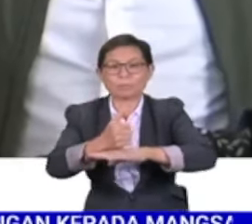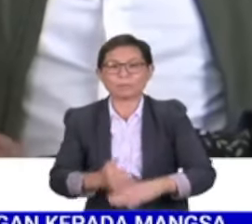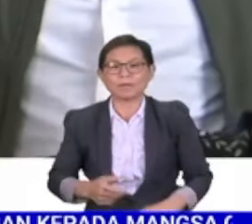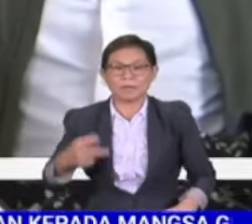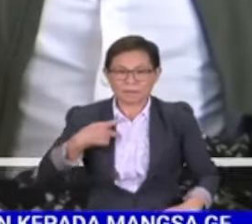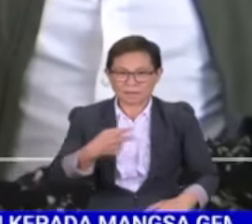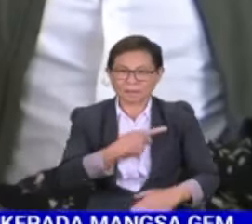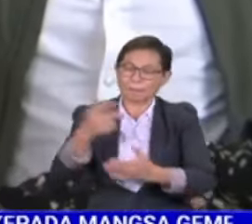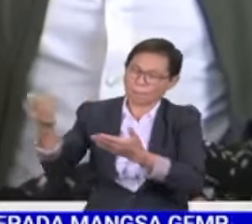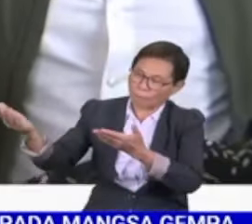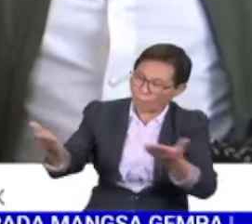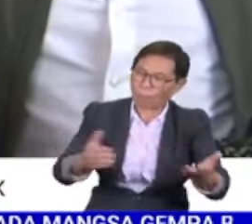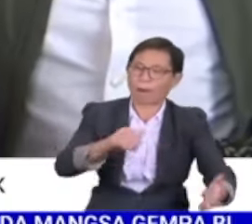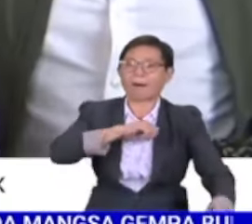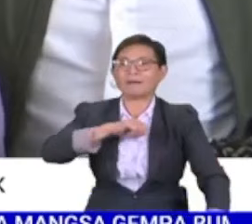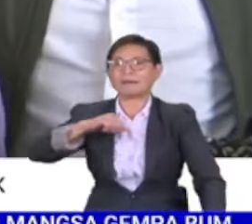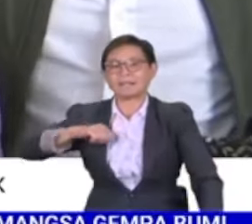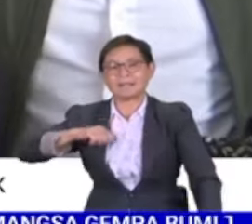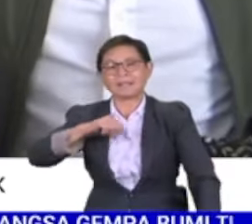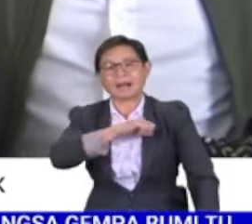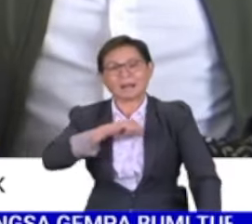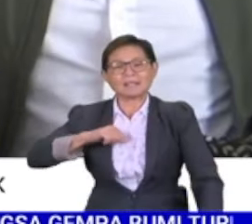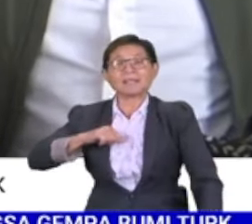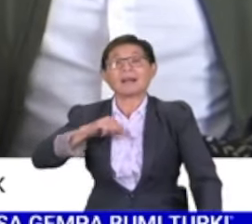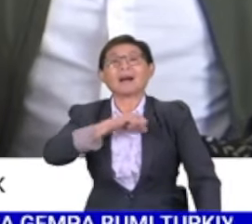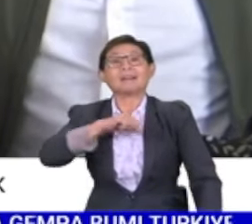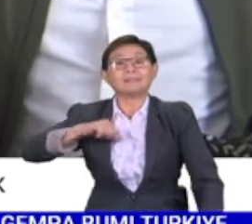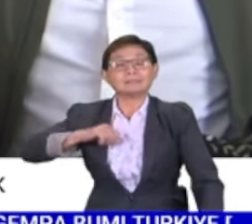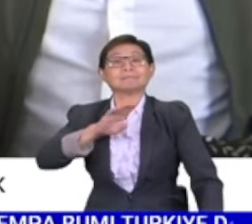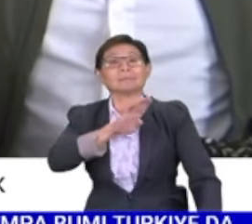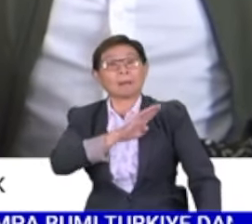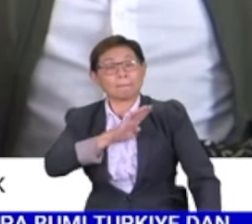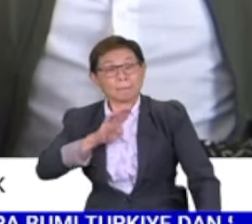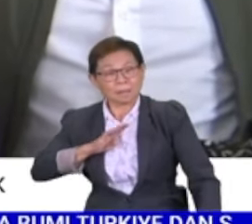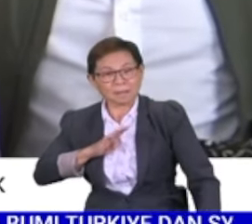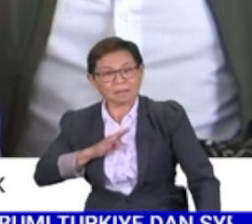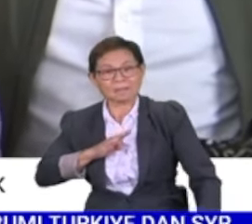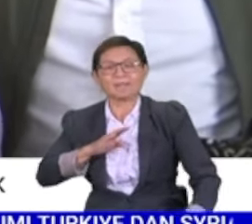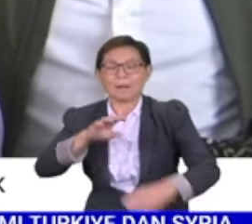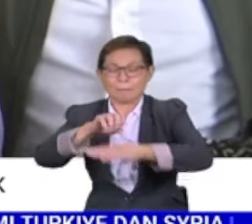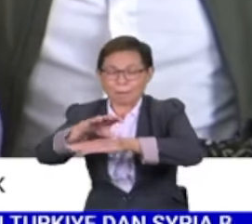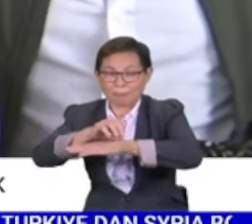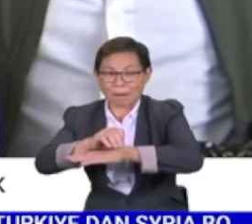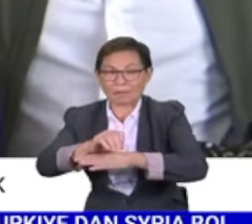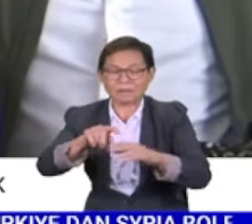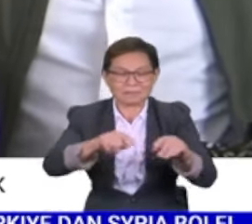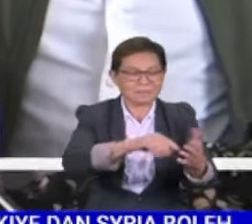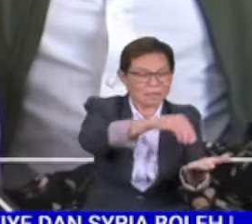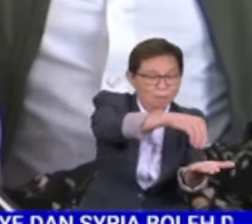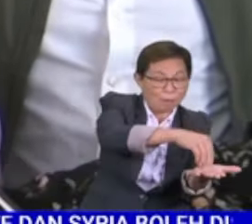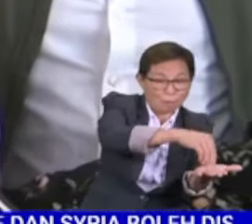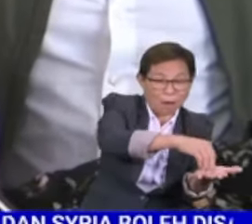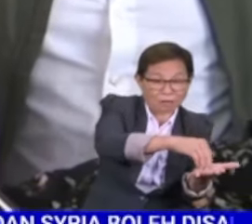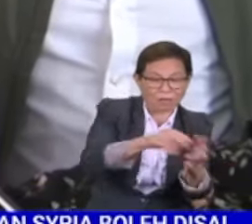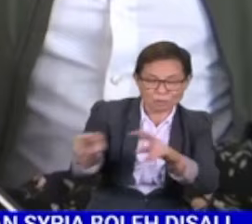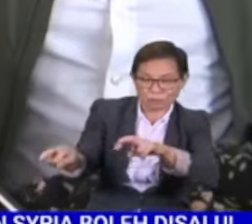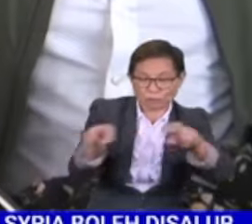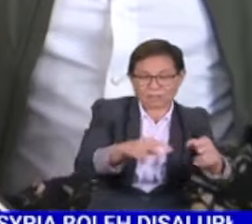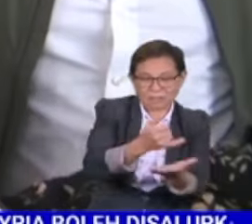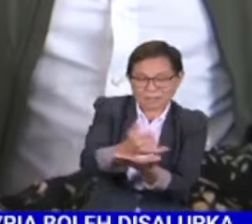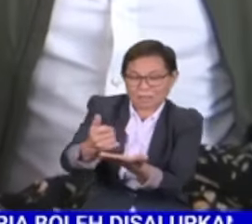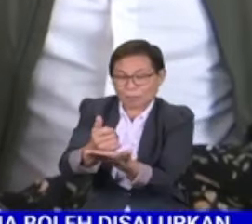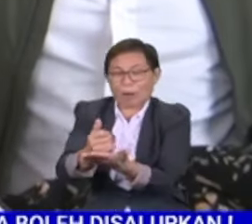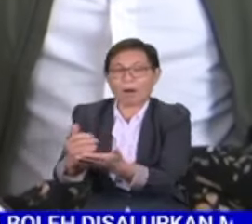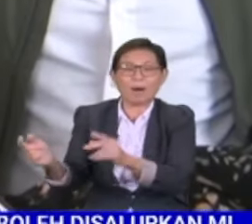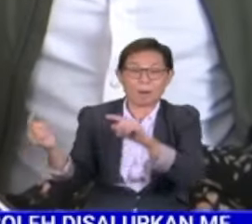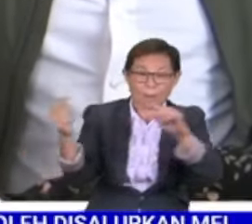Jadi kita bawa ahli-ahli lembaga penasihat tempat transit gelandangan Kuching ini bermesyuarat di